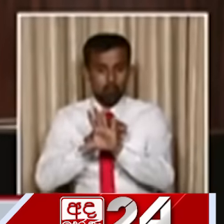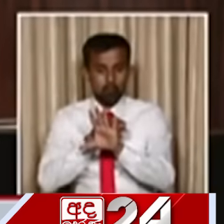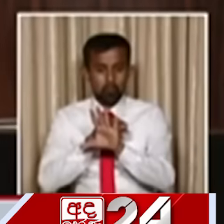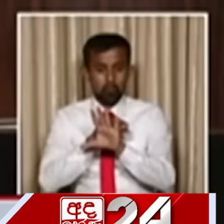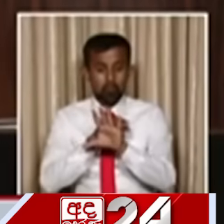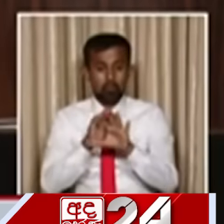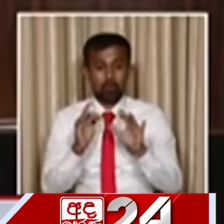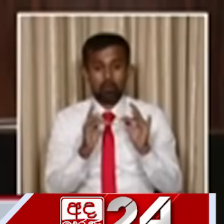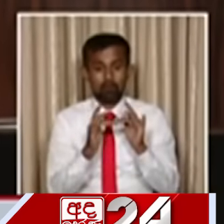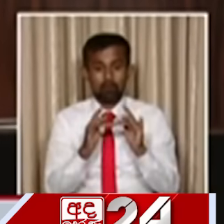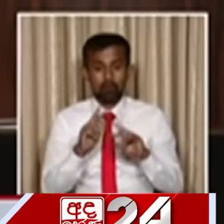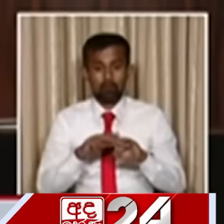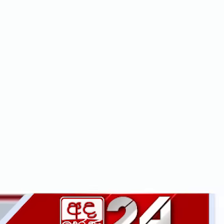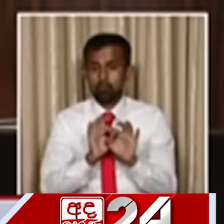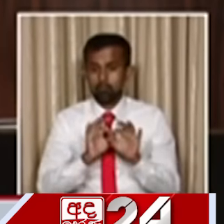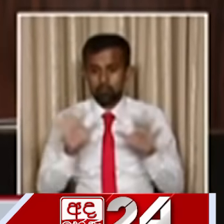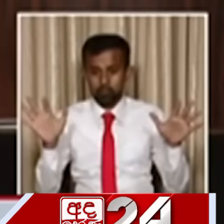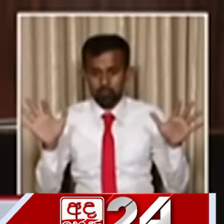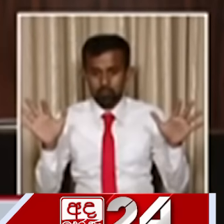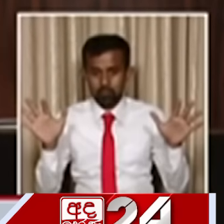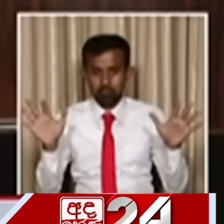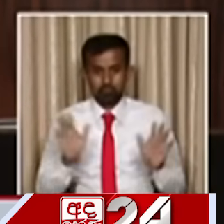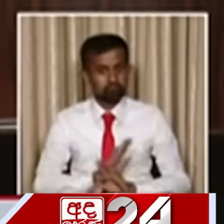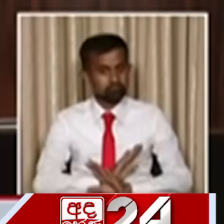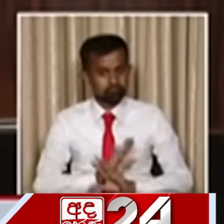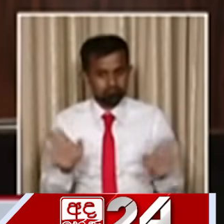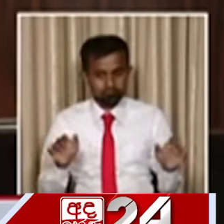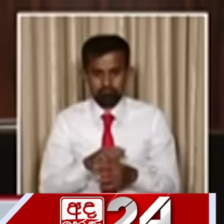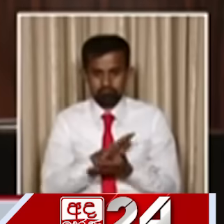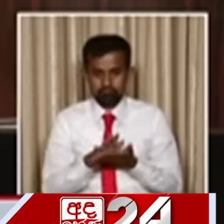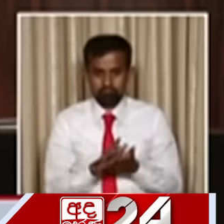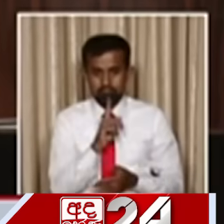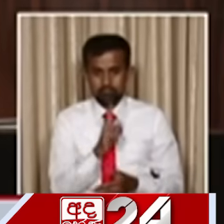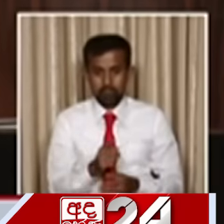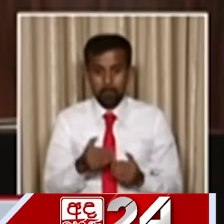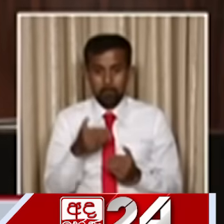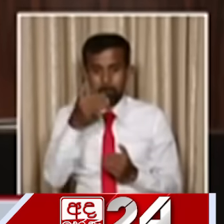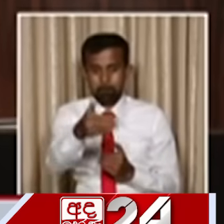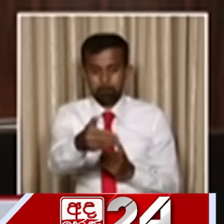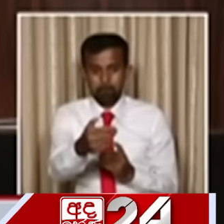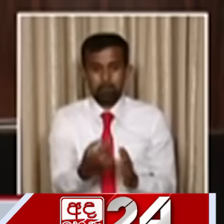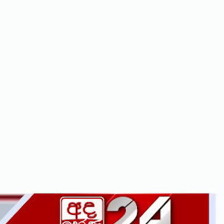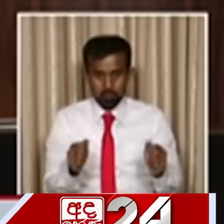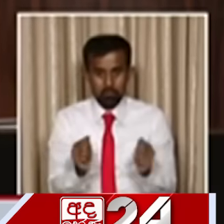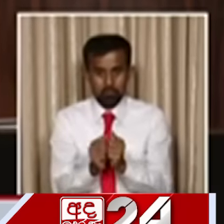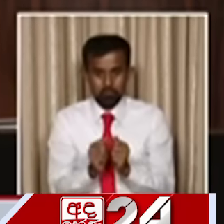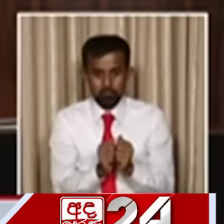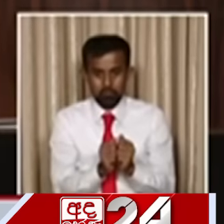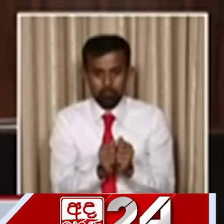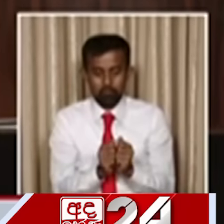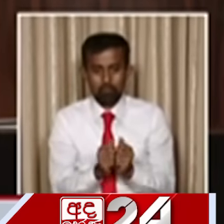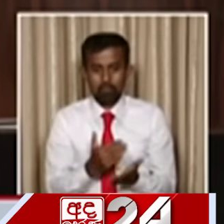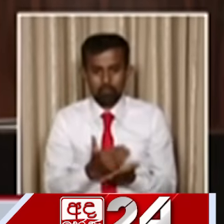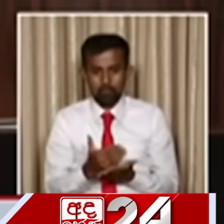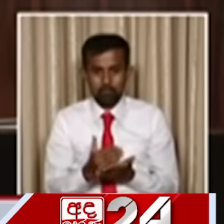විද්‍යුත් මාධ්‍ය සමාජ මාධ්‍ය වෙත මුදා හැරීම කිසි විටකත් නොකළ යුතු බව මේවින් අවධාරණය කරමි. මින් ඉදිරියට මෙකේ නියමයේ කඩකරමින් සභාවේ කටයුතු වලට